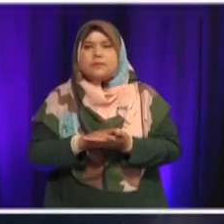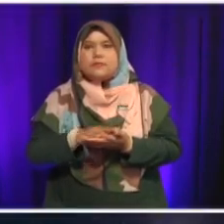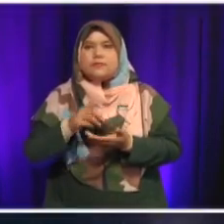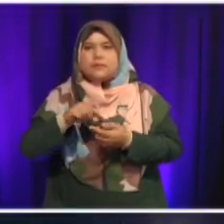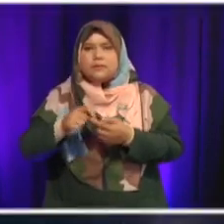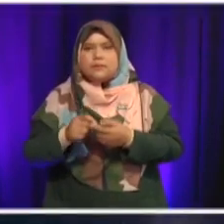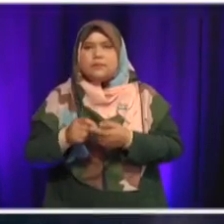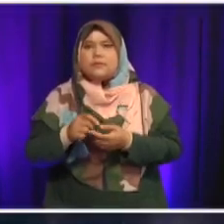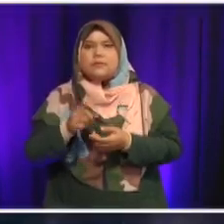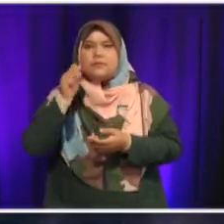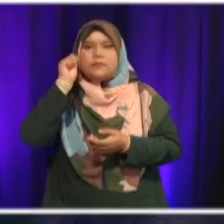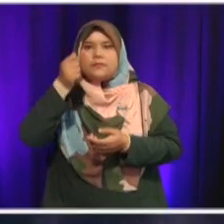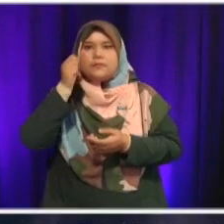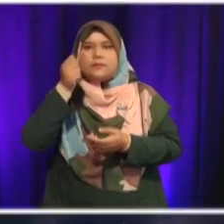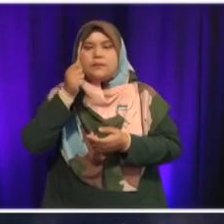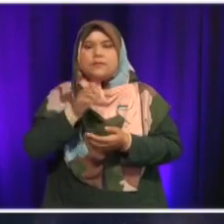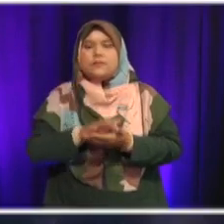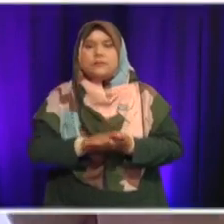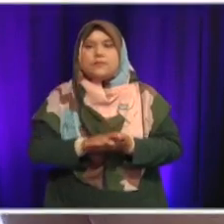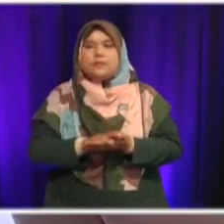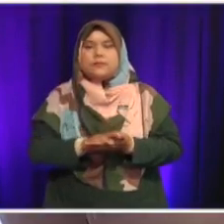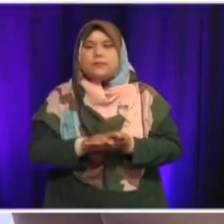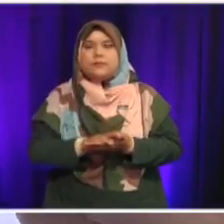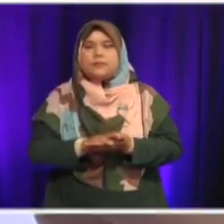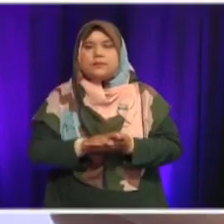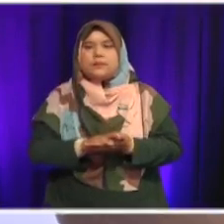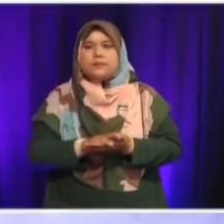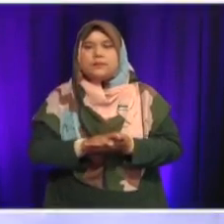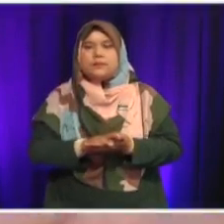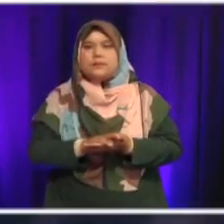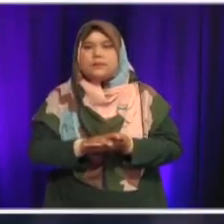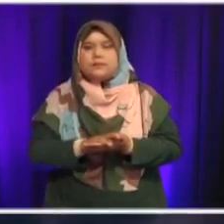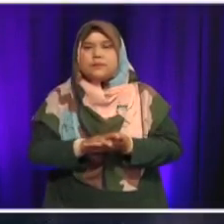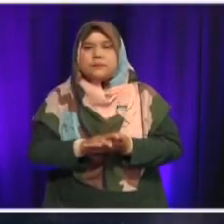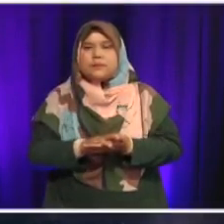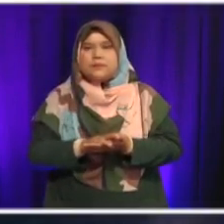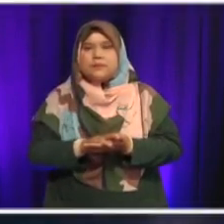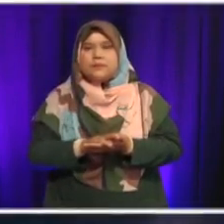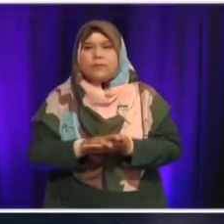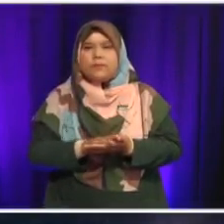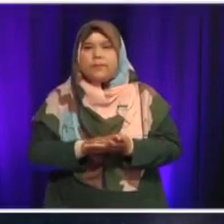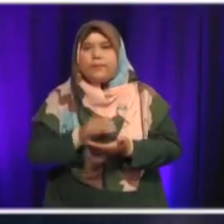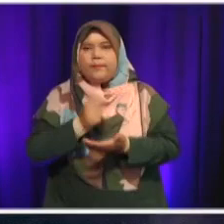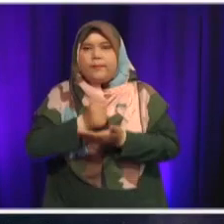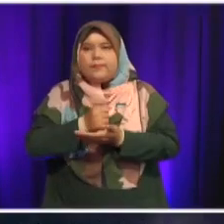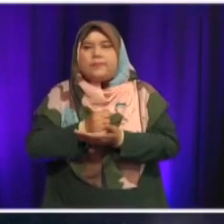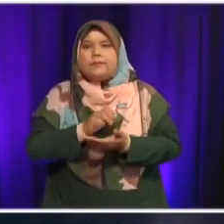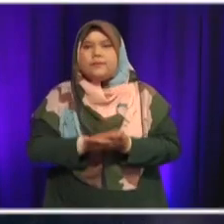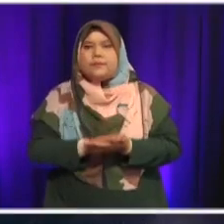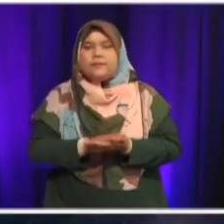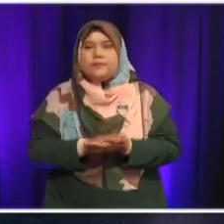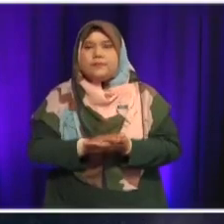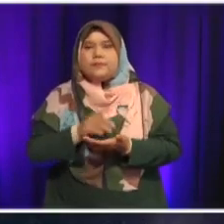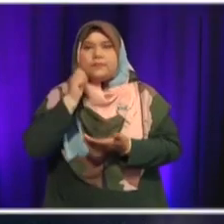kacang badam yang ini rupanya begini dan lagi satu kita ada yang telah di